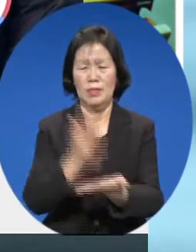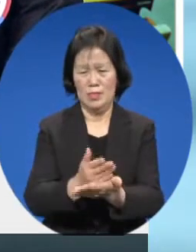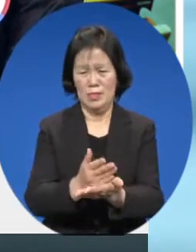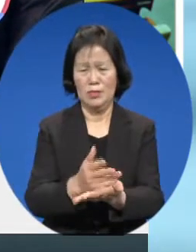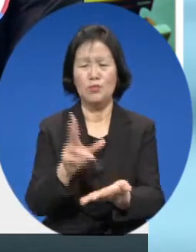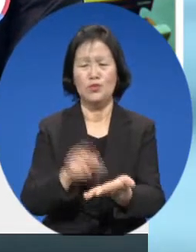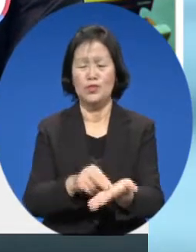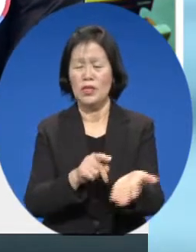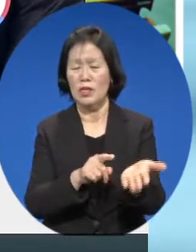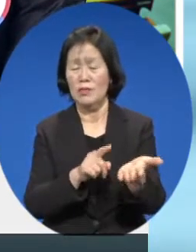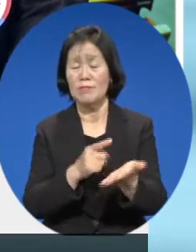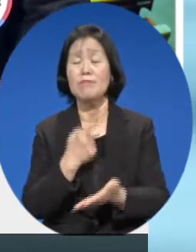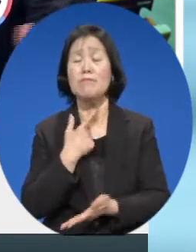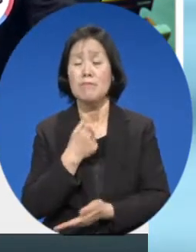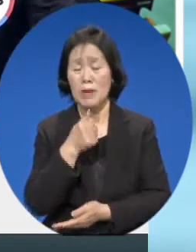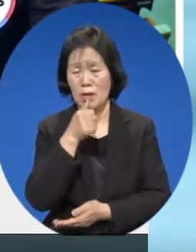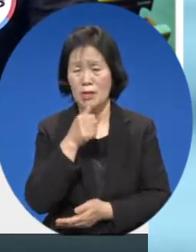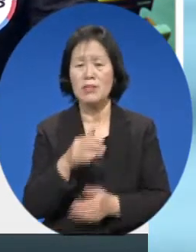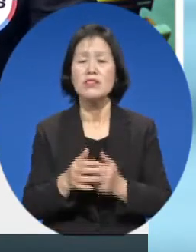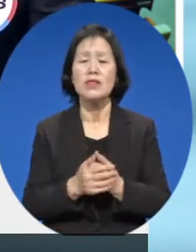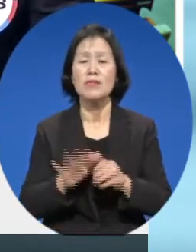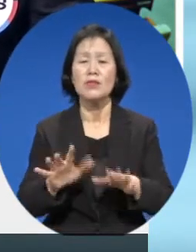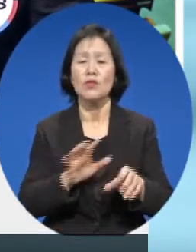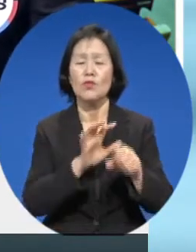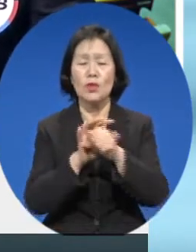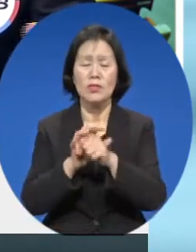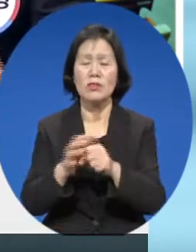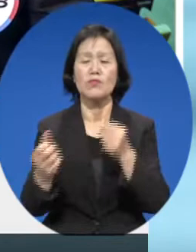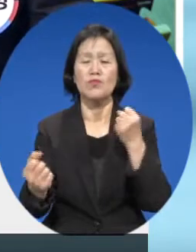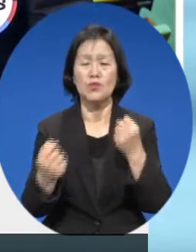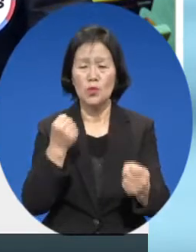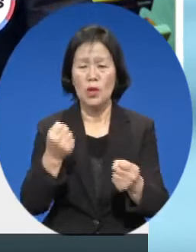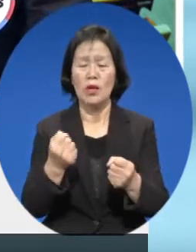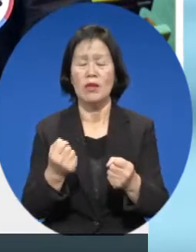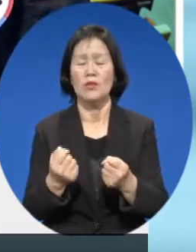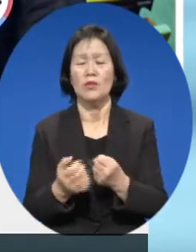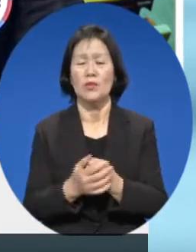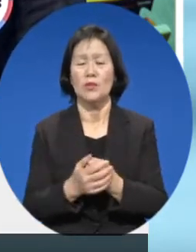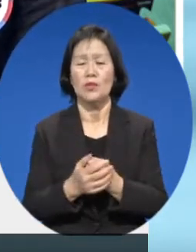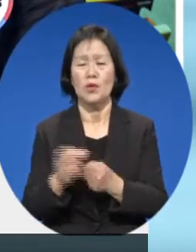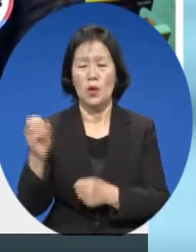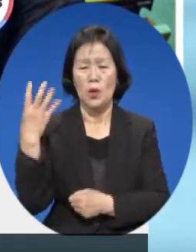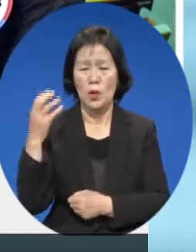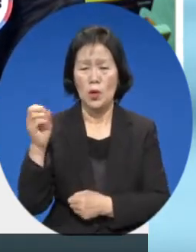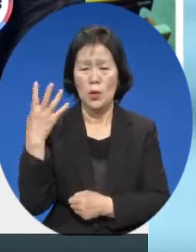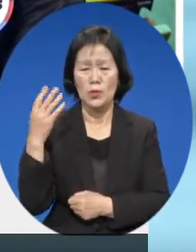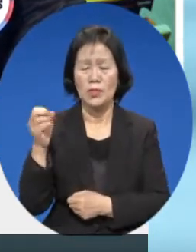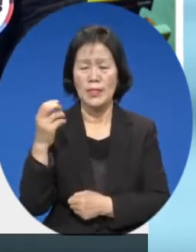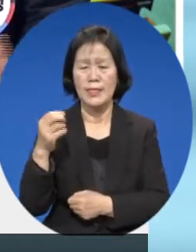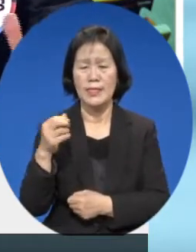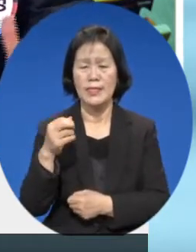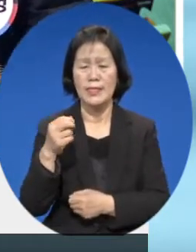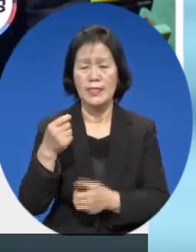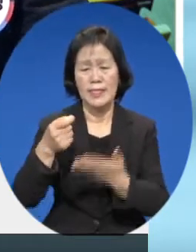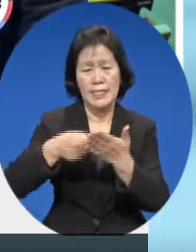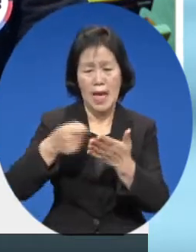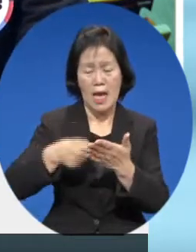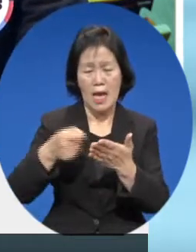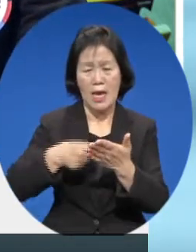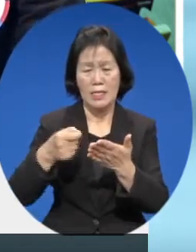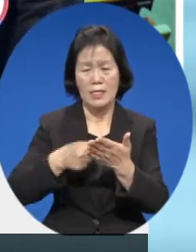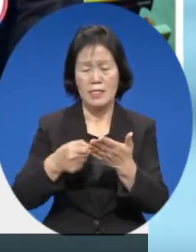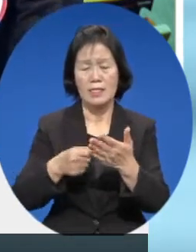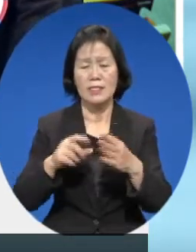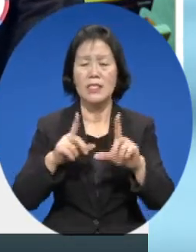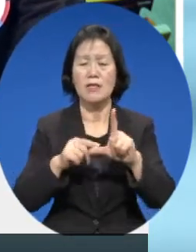됐었는데 이번 같은 경우에는 지금 호르 나 시대에도 불구하고 지금 그 언론 그 기사들을 언론 기자들이 일부